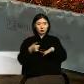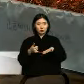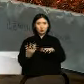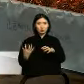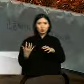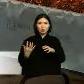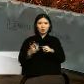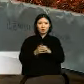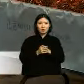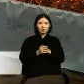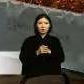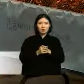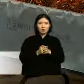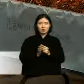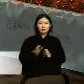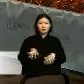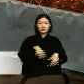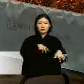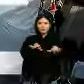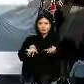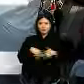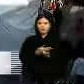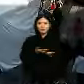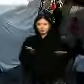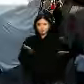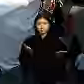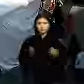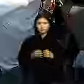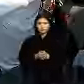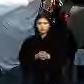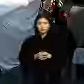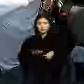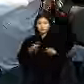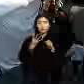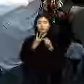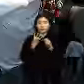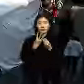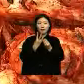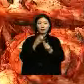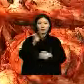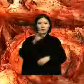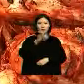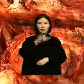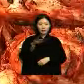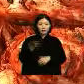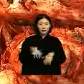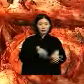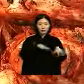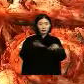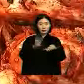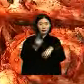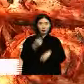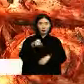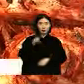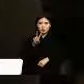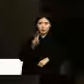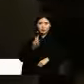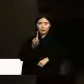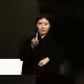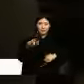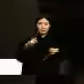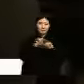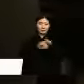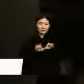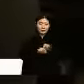담아서 김장을 나눠드리는 그런 축제가 되겠습니다. 올해로 네 번째를 맞는 양평 김장 보쌈 한마당은 친환경